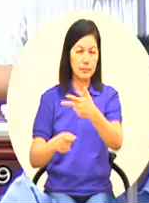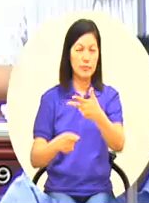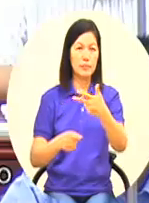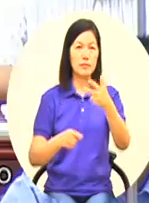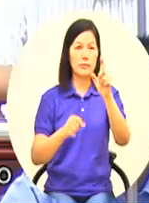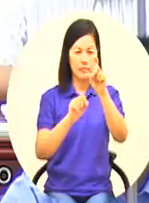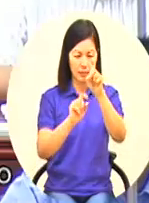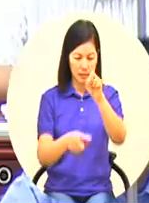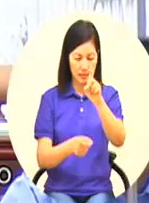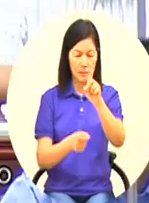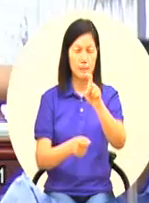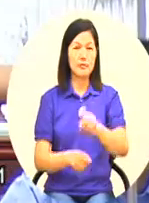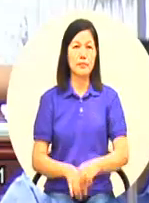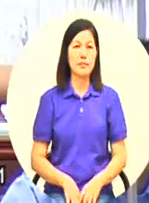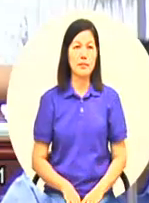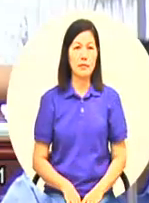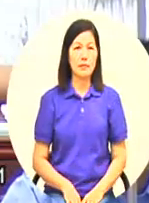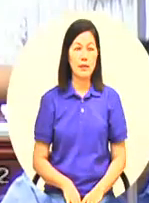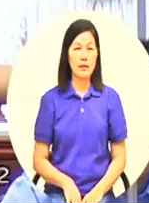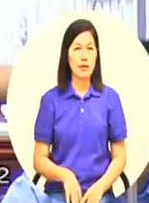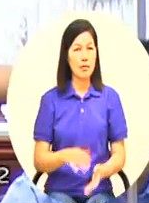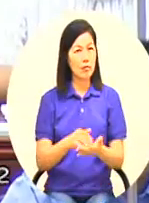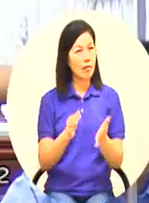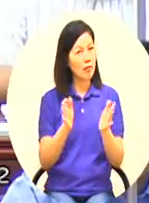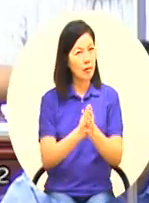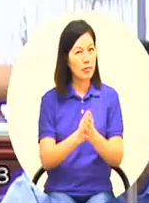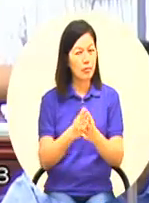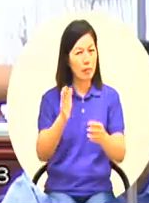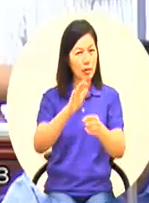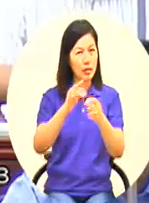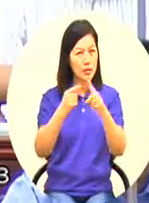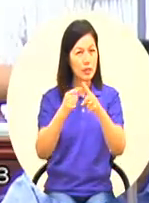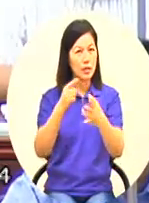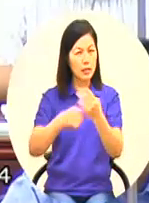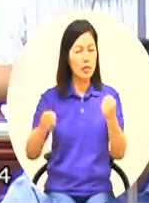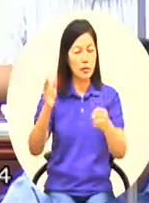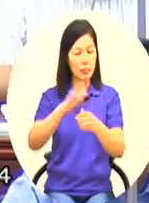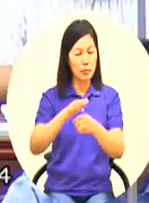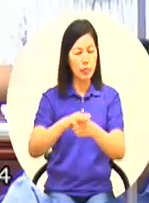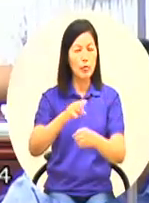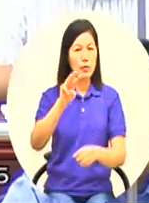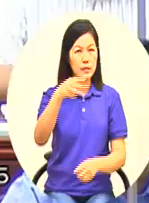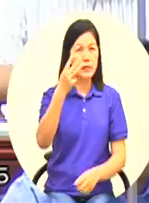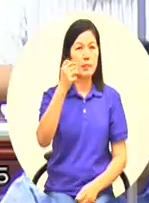啊10月，总共我们递补了整个补充了有